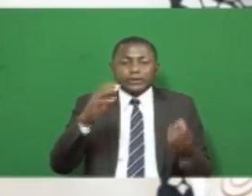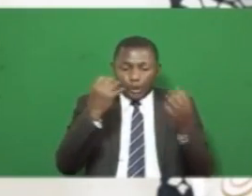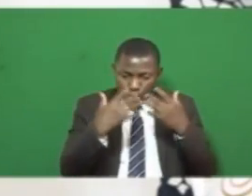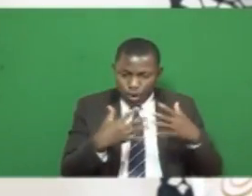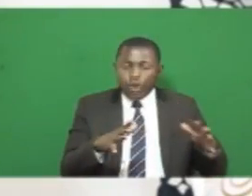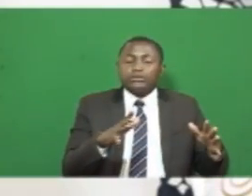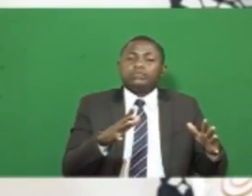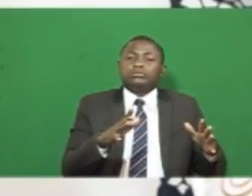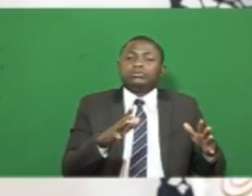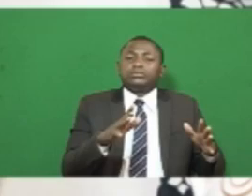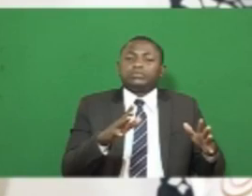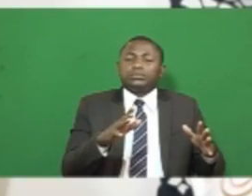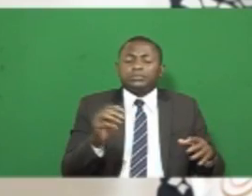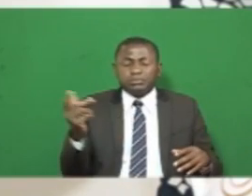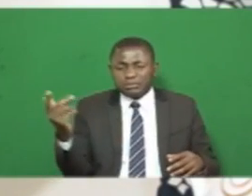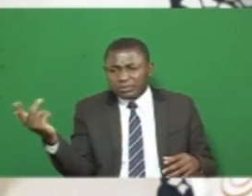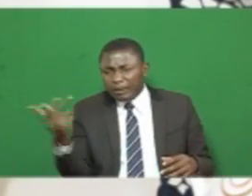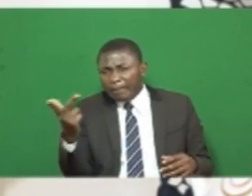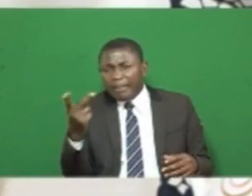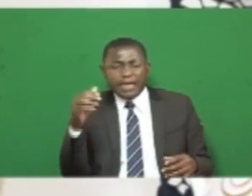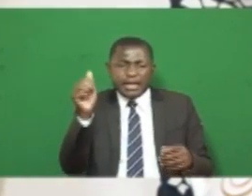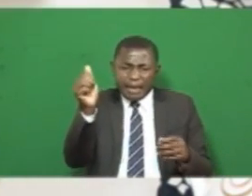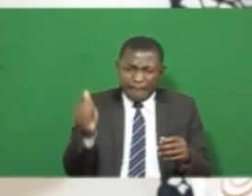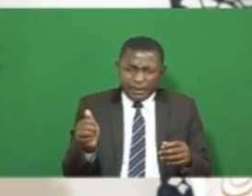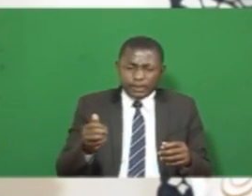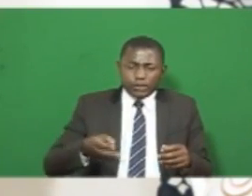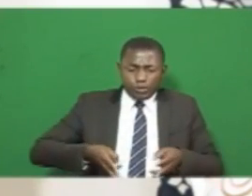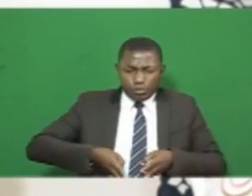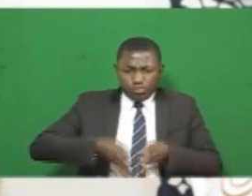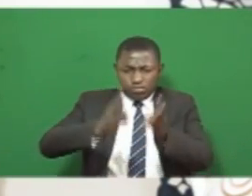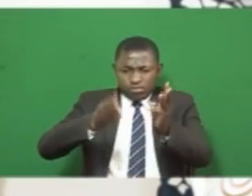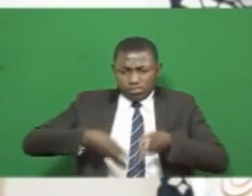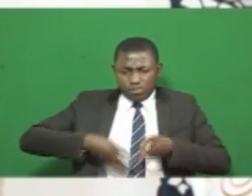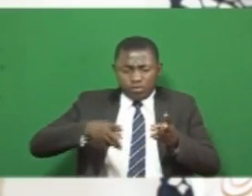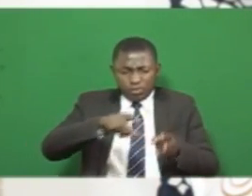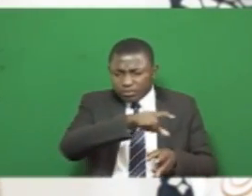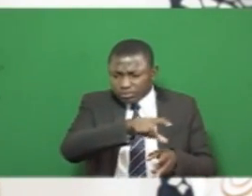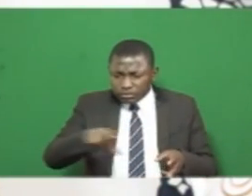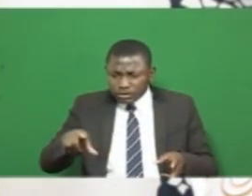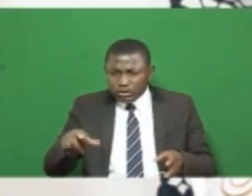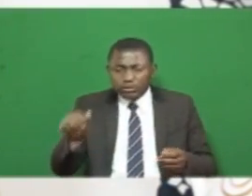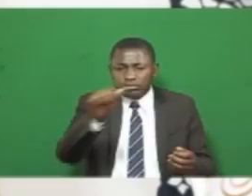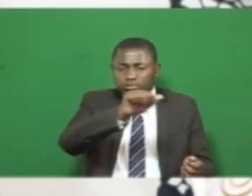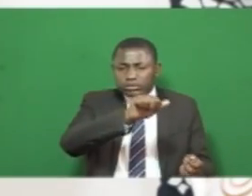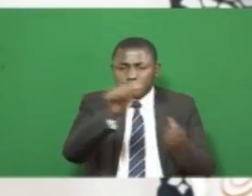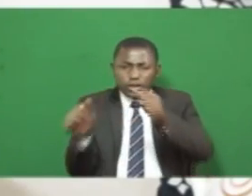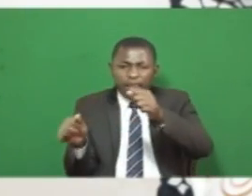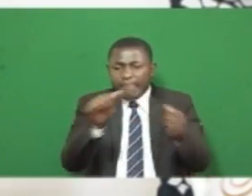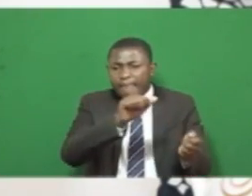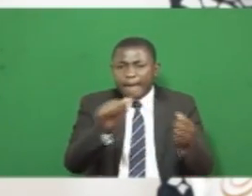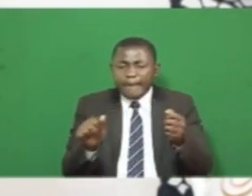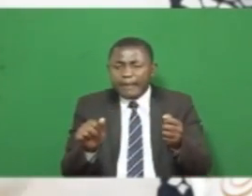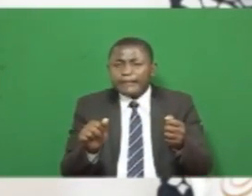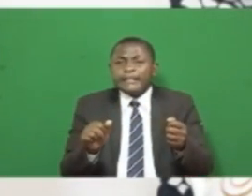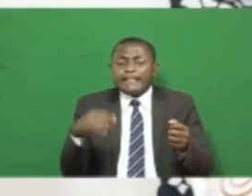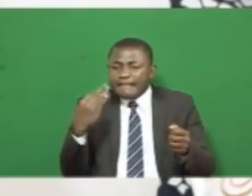direction pa junction. Wotora nzira isiriyo. Ukatsika mafuta mota irambe kufamba. Unogona kutora